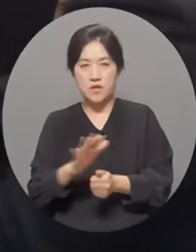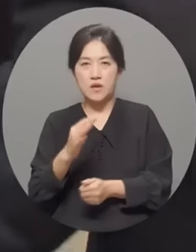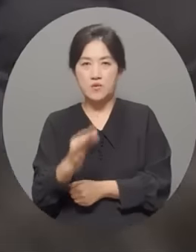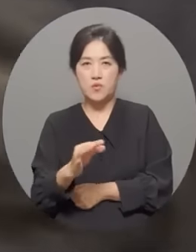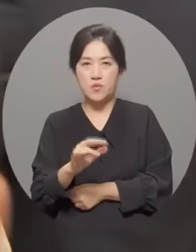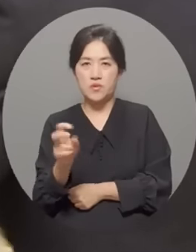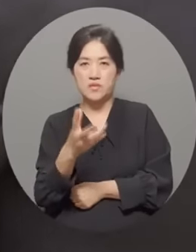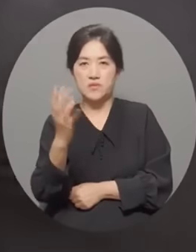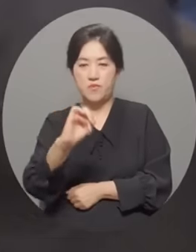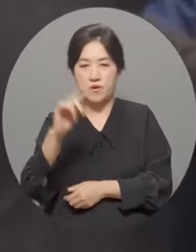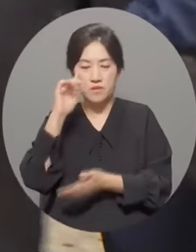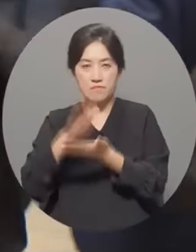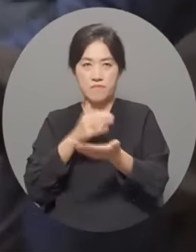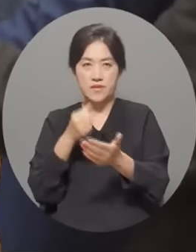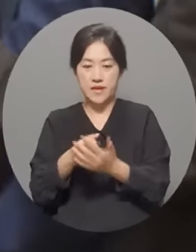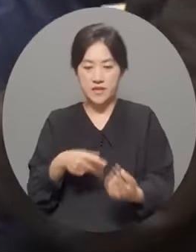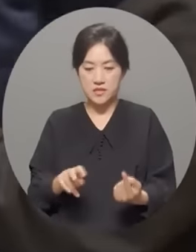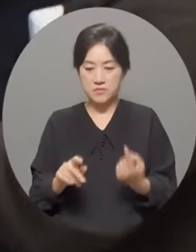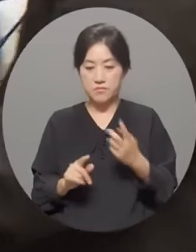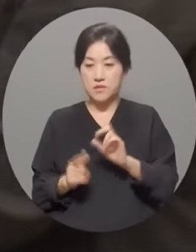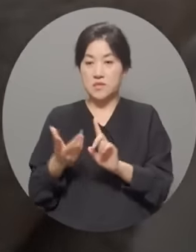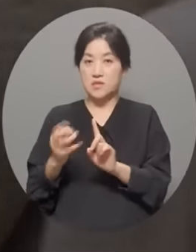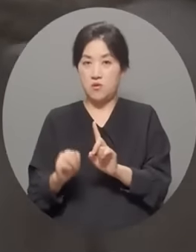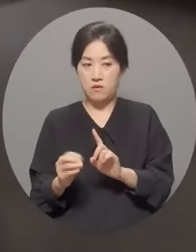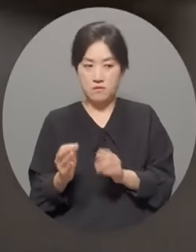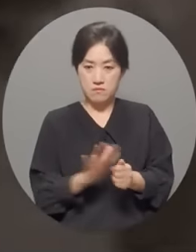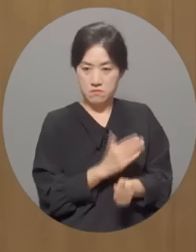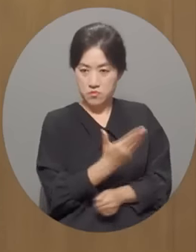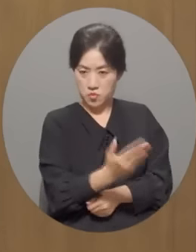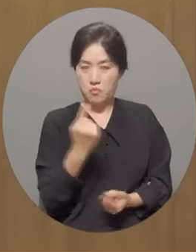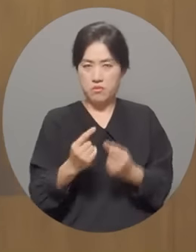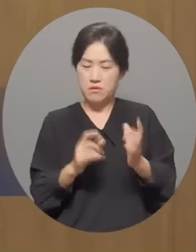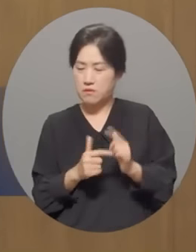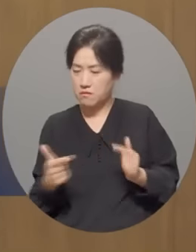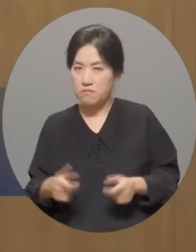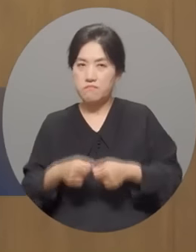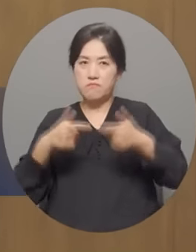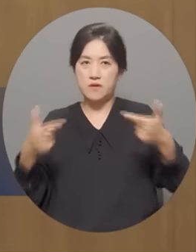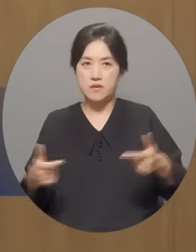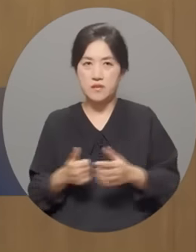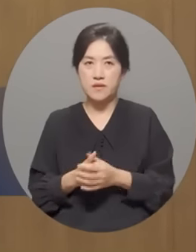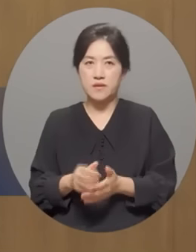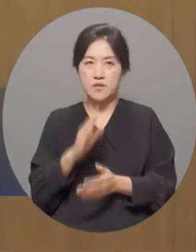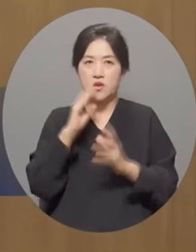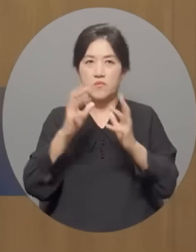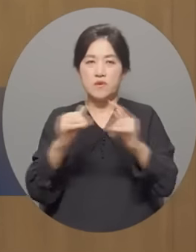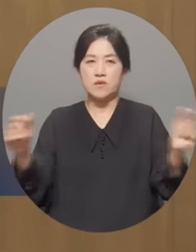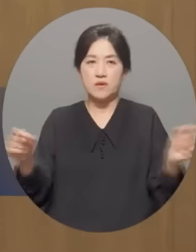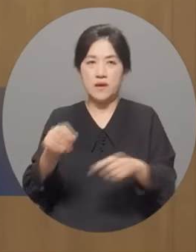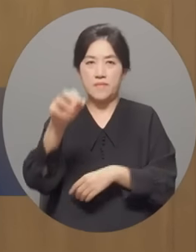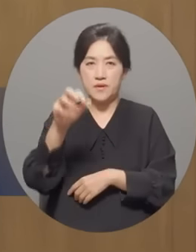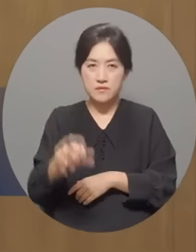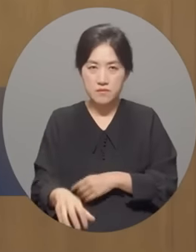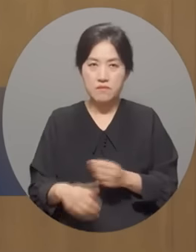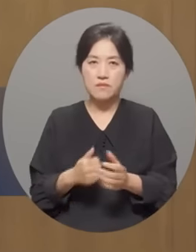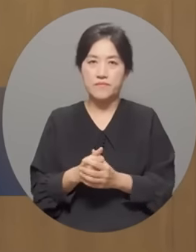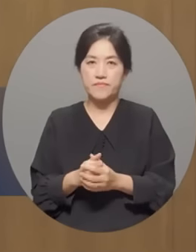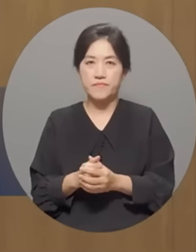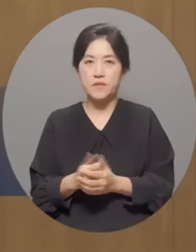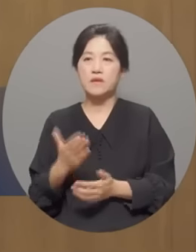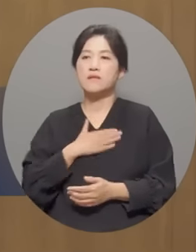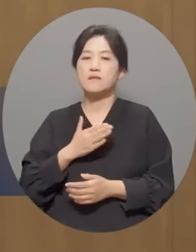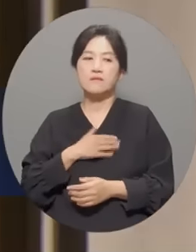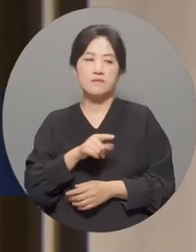판결했습니다 억 원보다 크게 늘어난 액수입니다 정말로 대국민 앞에서